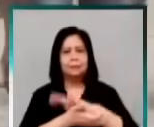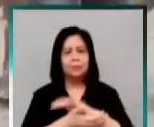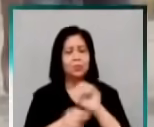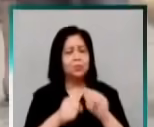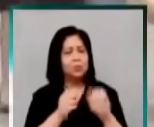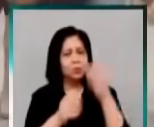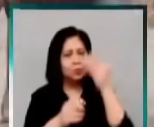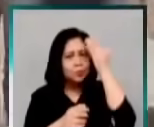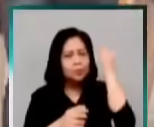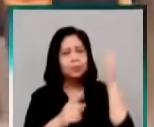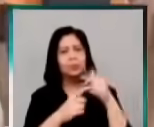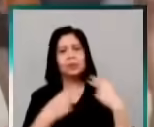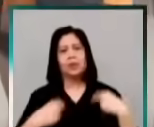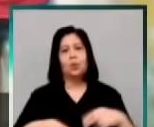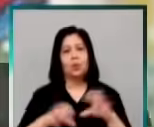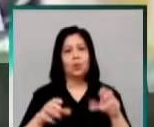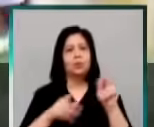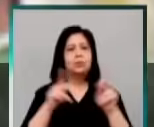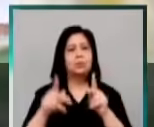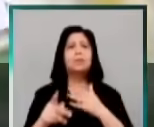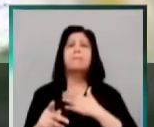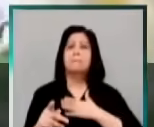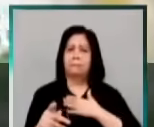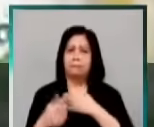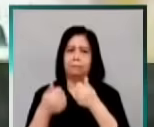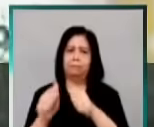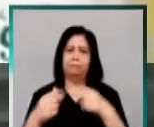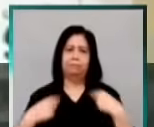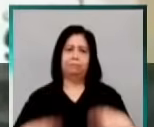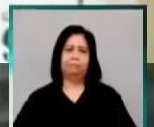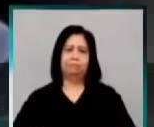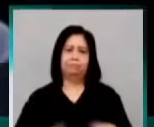workers sa publiko, sumunod sa health protocols.